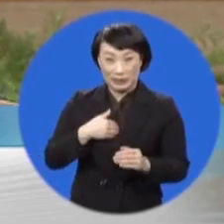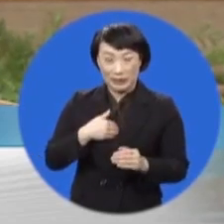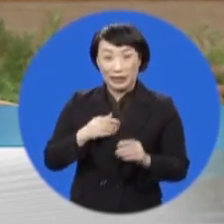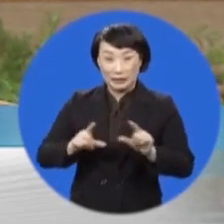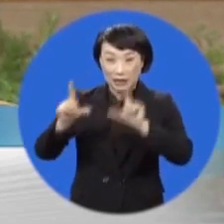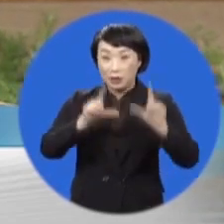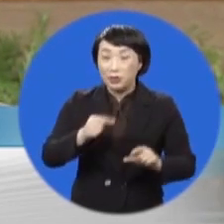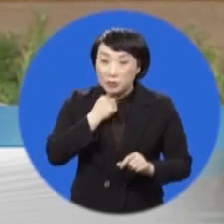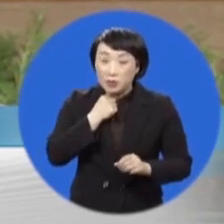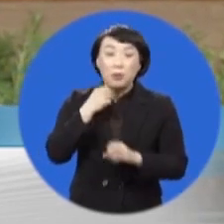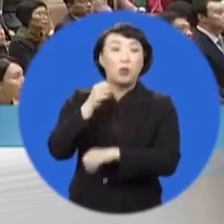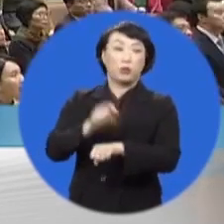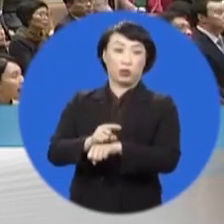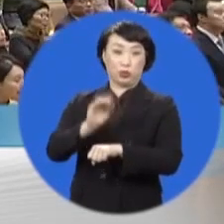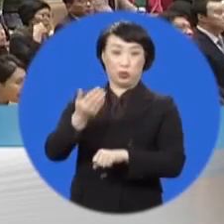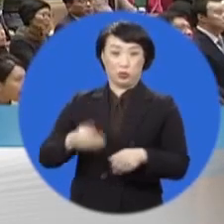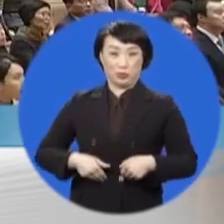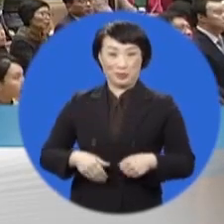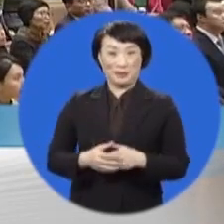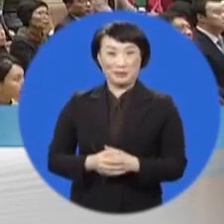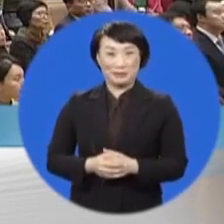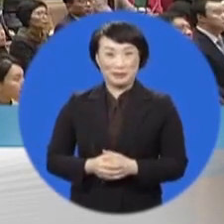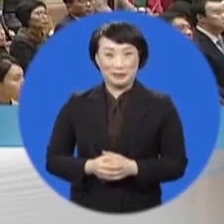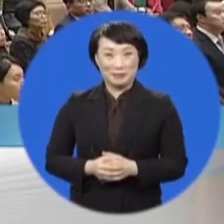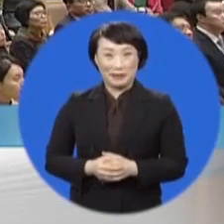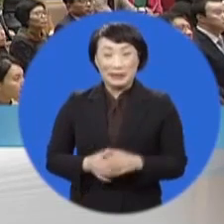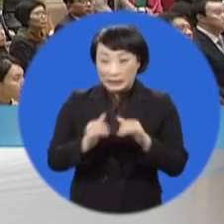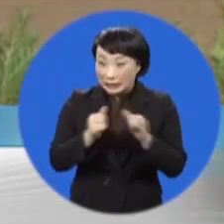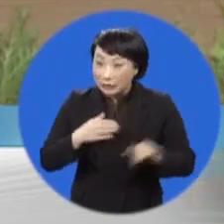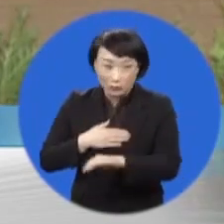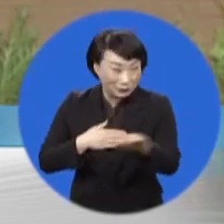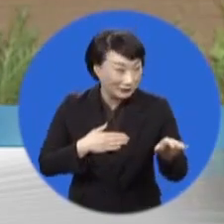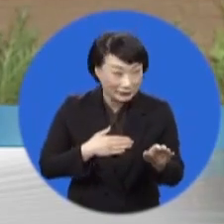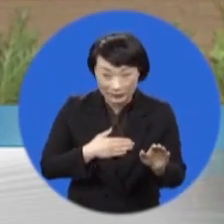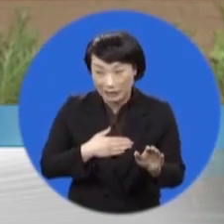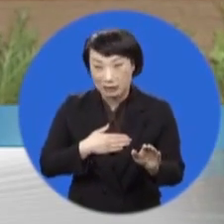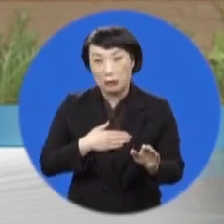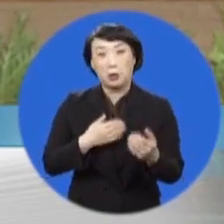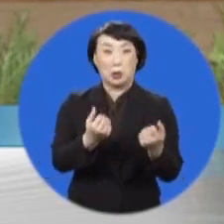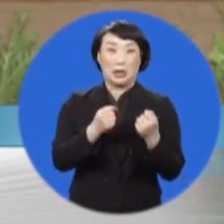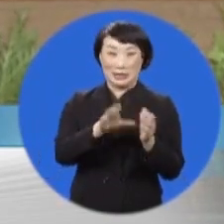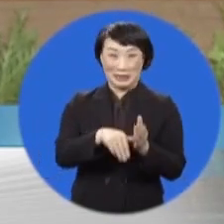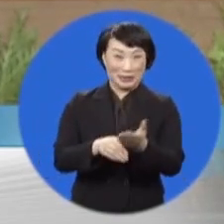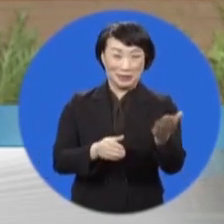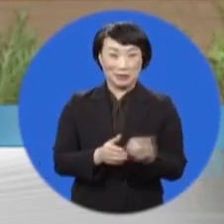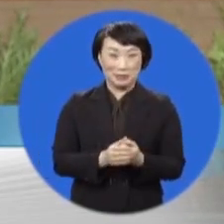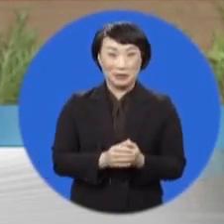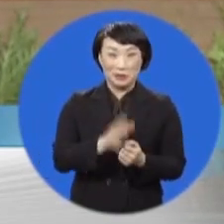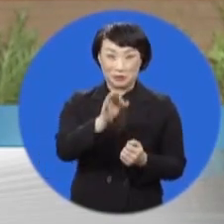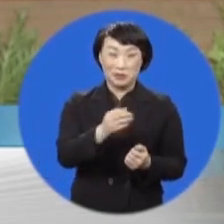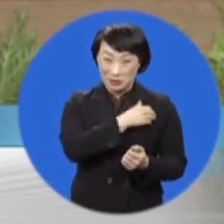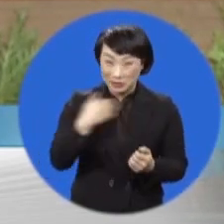삼고자 하는 본능이 되요 우리 인간은 요 참 금강 r 동